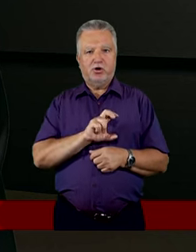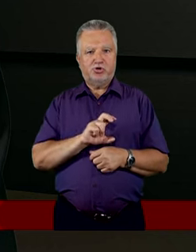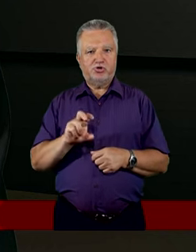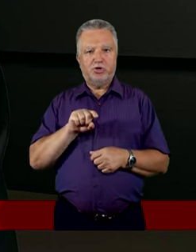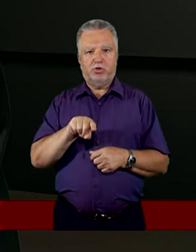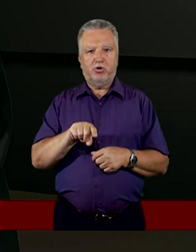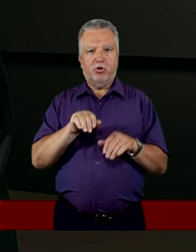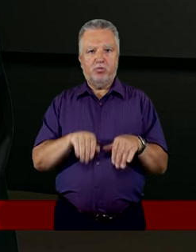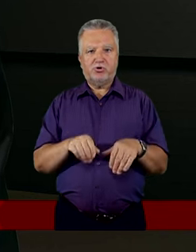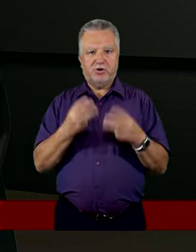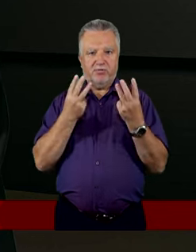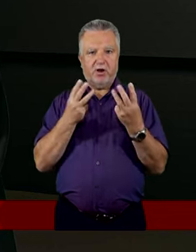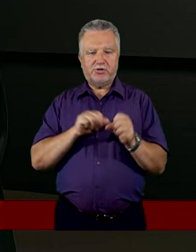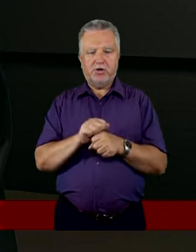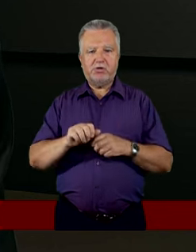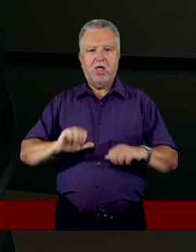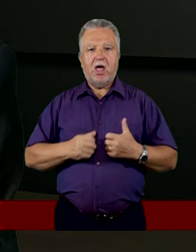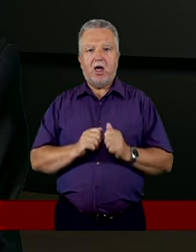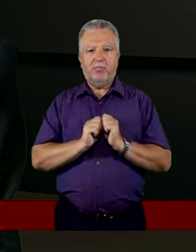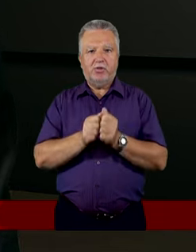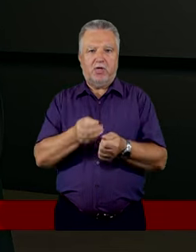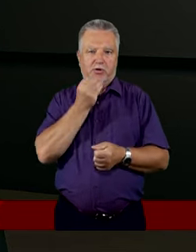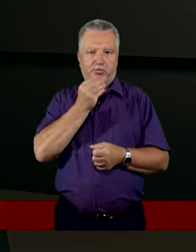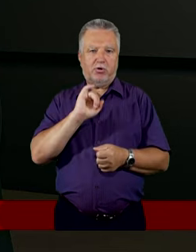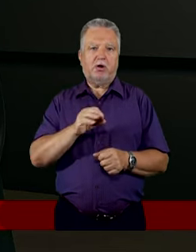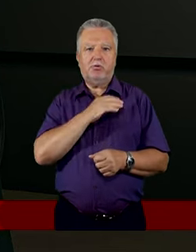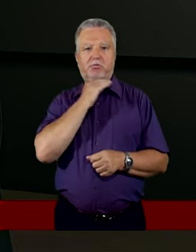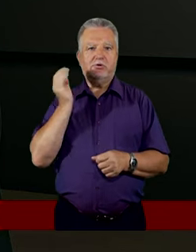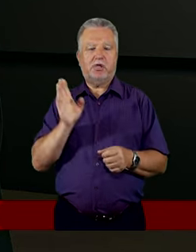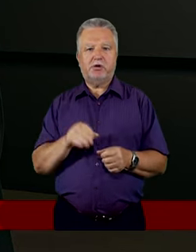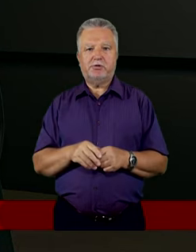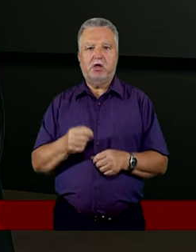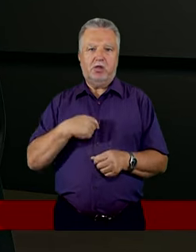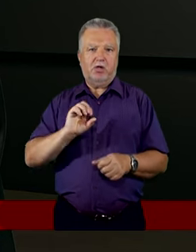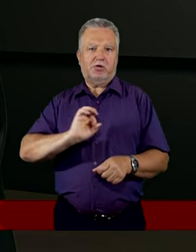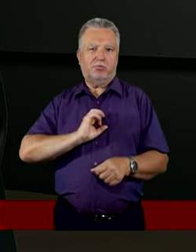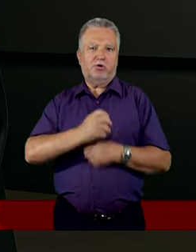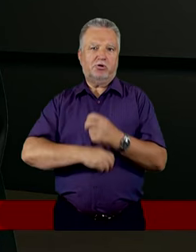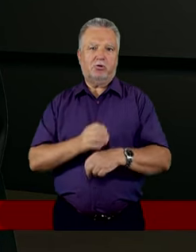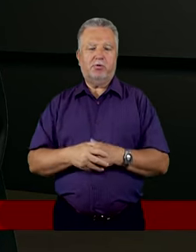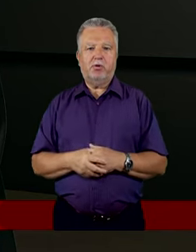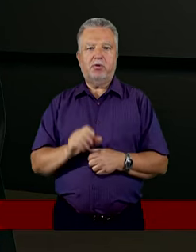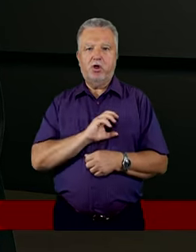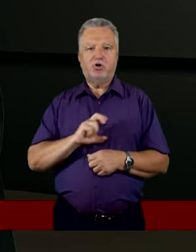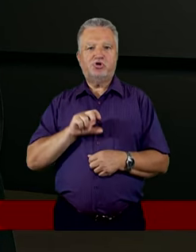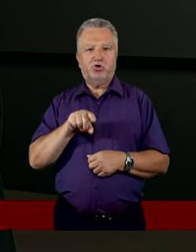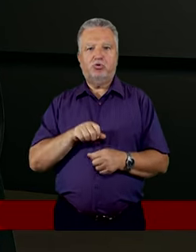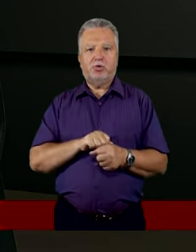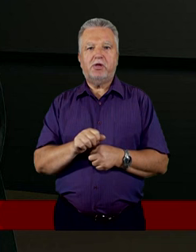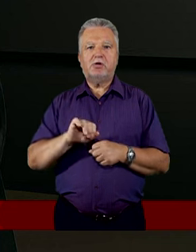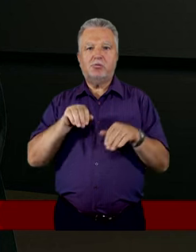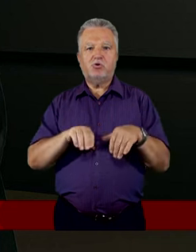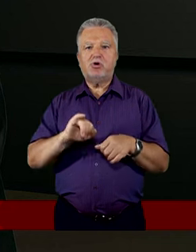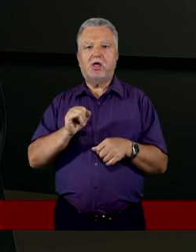czy to może ważne jest, aby dać pokarm, no i tyle, ja swoje zrobiłem. Czy tutaj jest